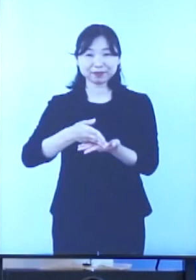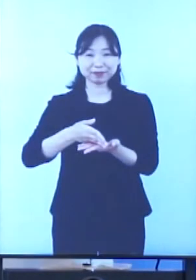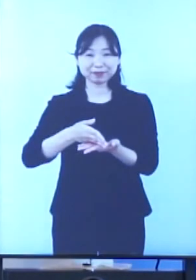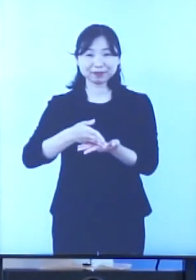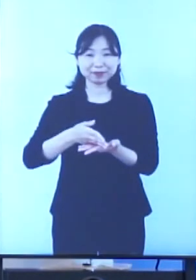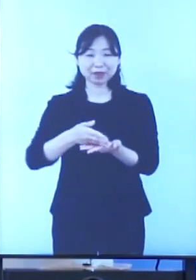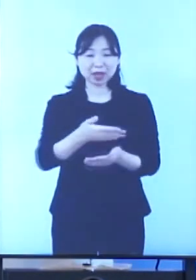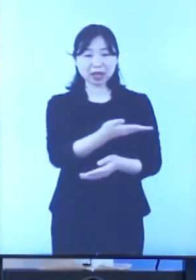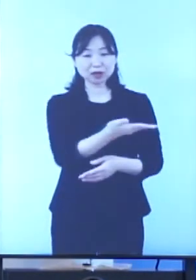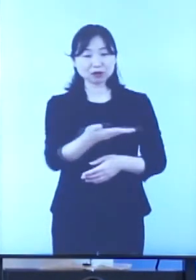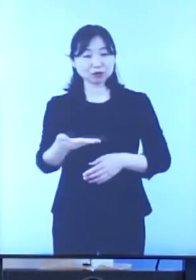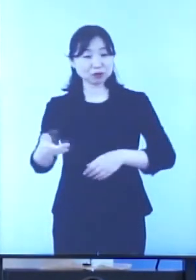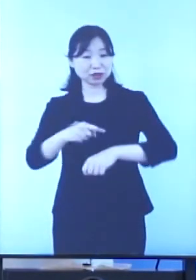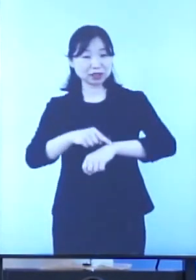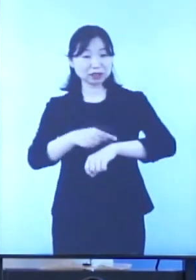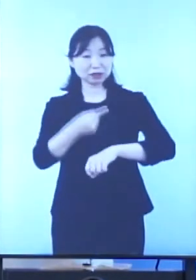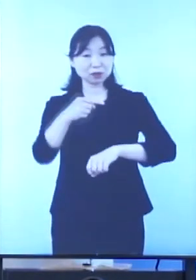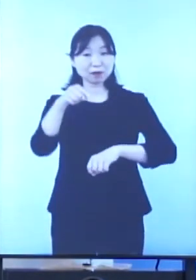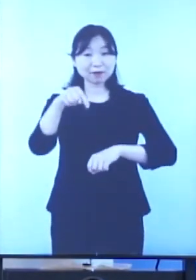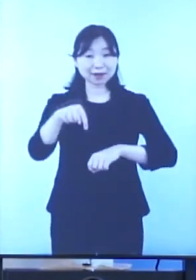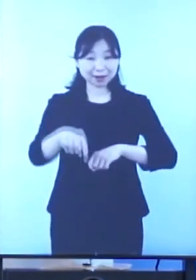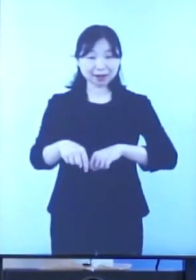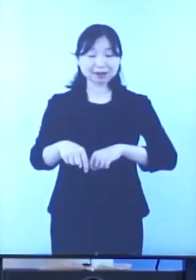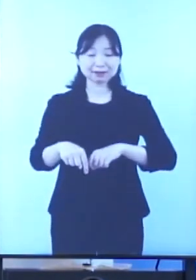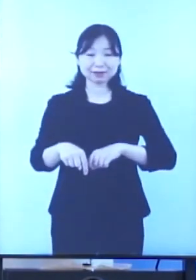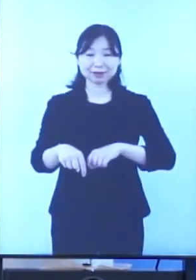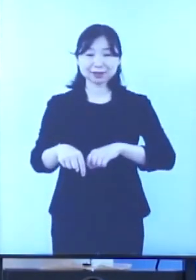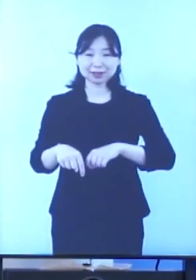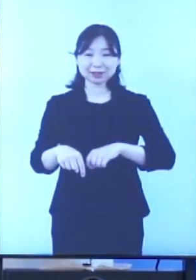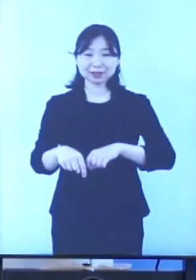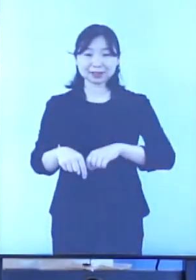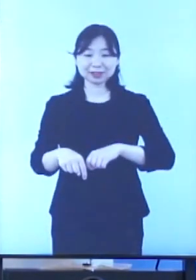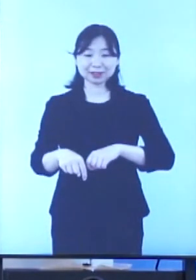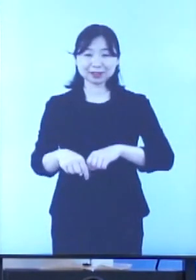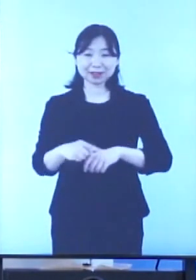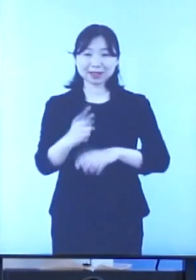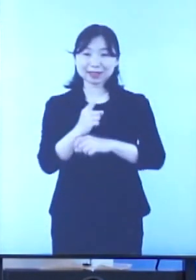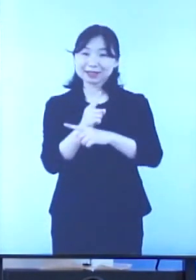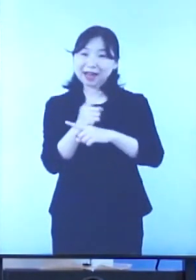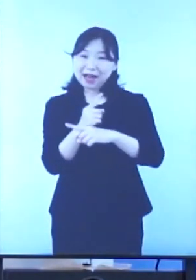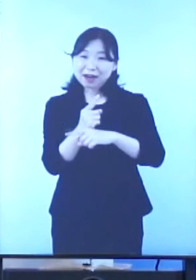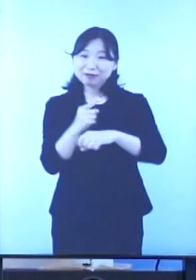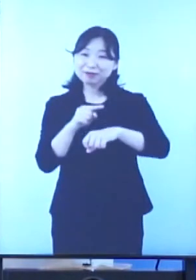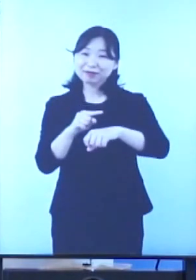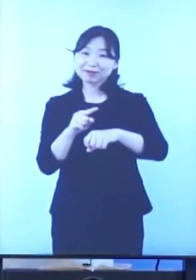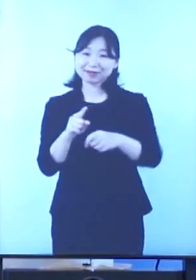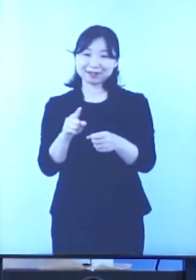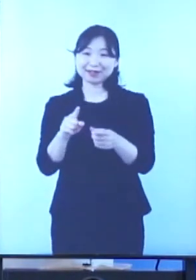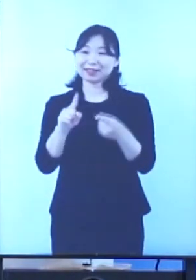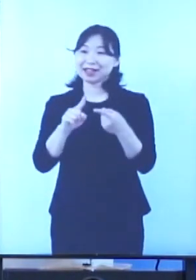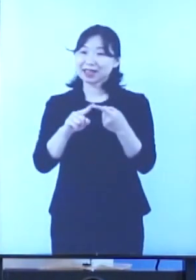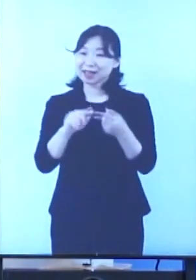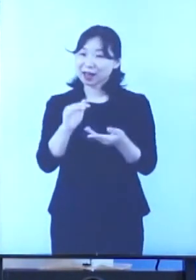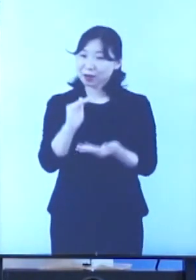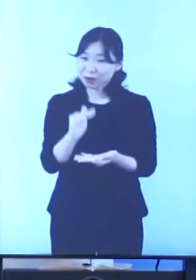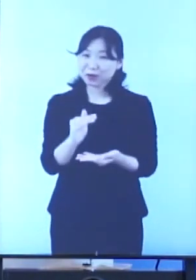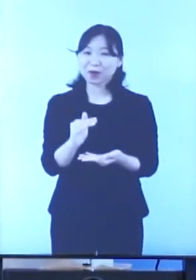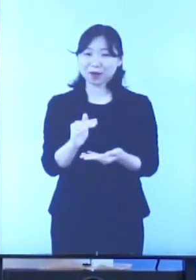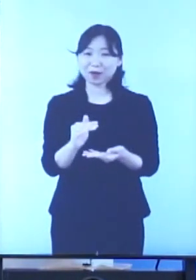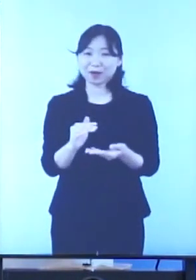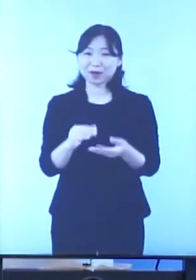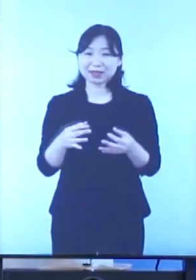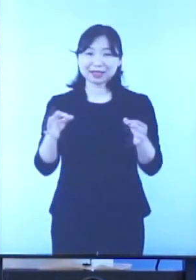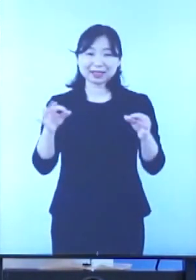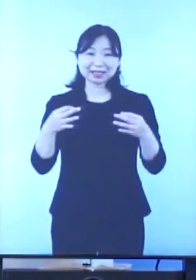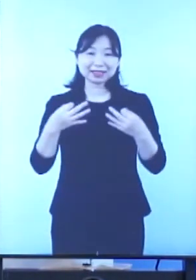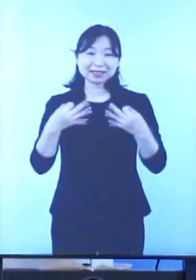水質の中のこの、科学的な組成ですとか、もしくは生物学的な組